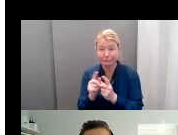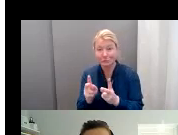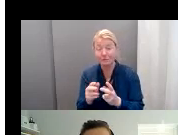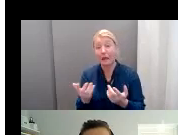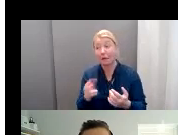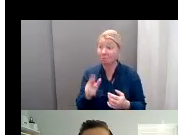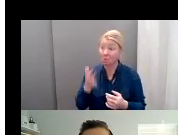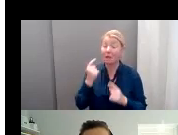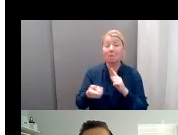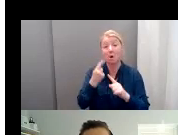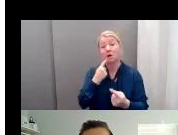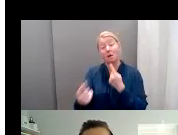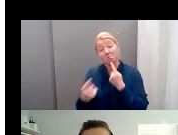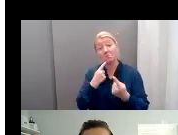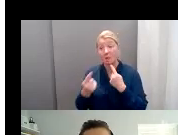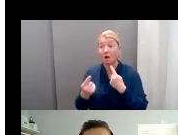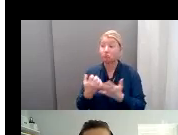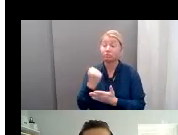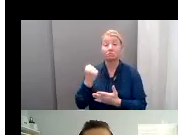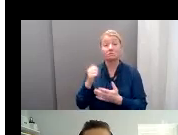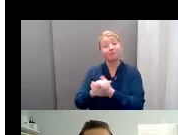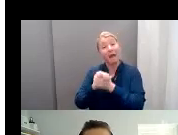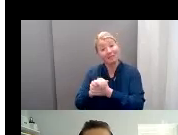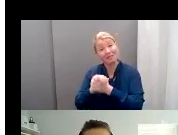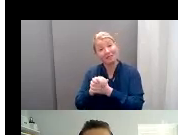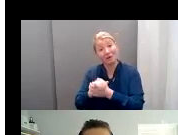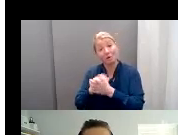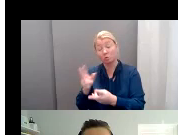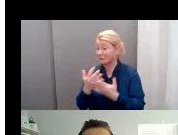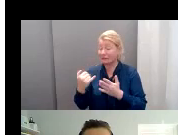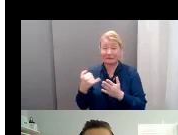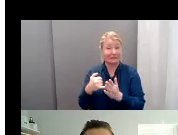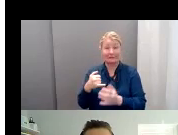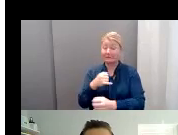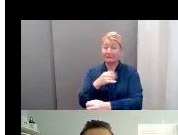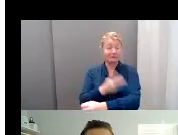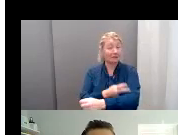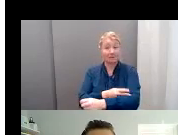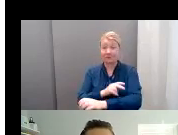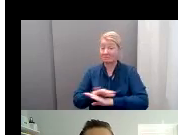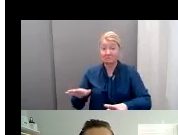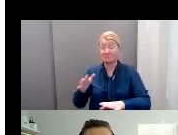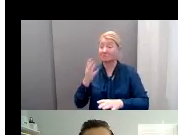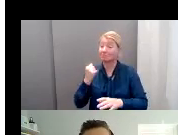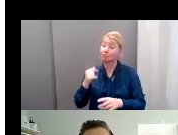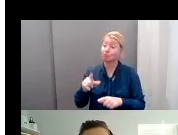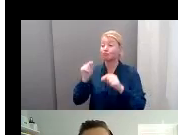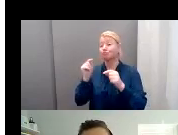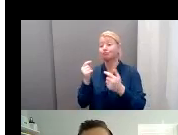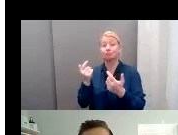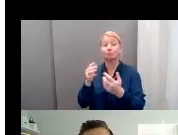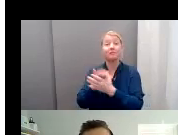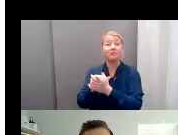fått vänner som de håller kontakten med, även om det inte är något sexuellt, att på det sättet öva på att prata med